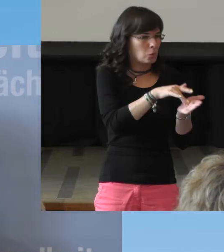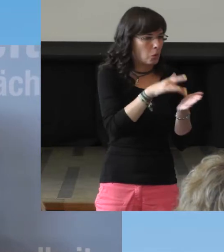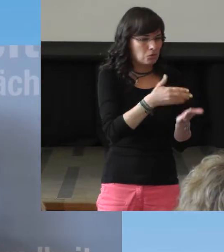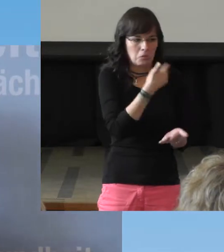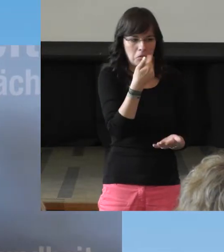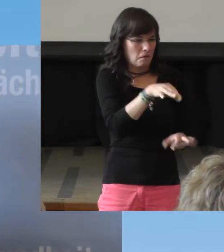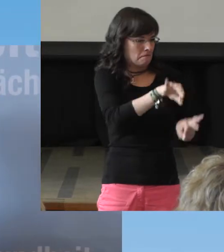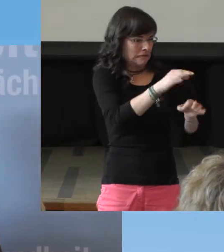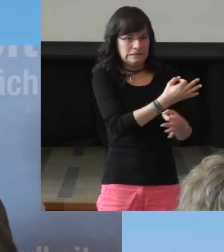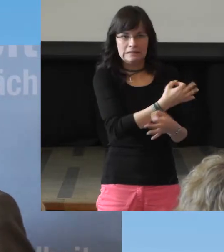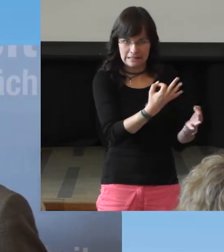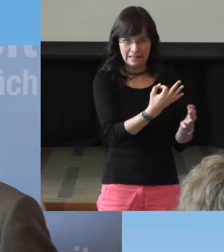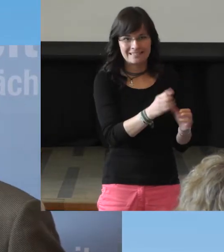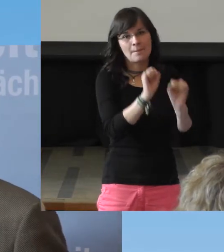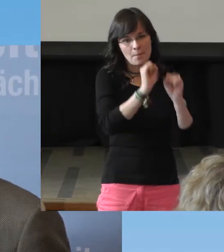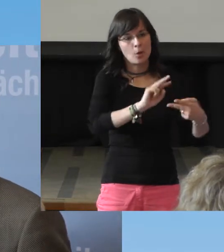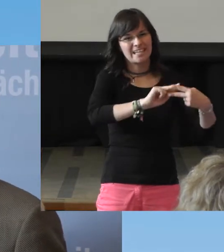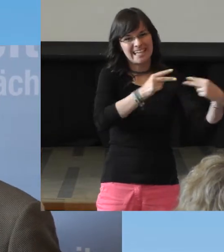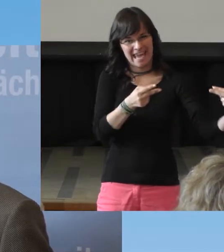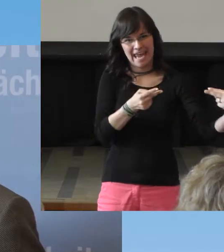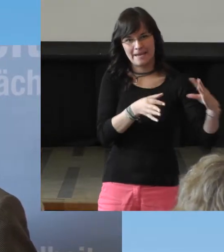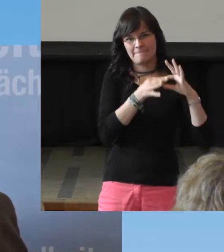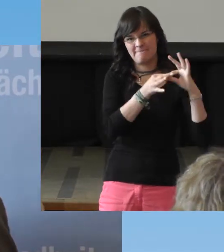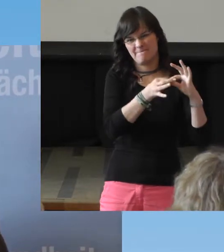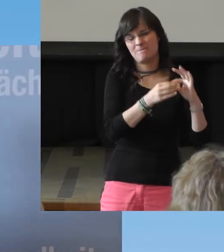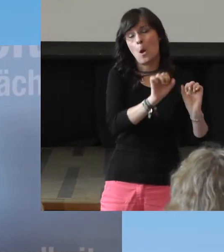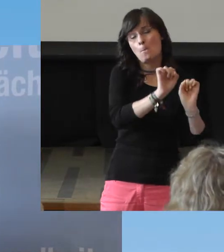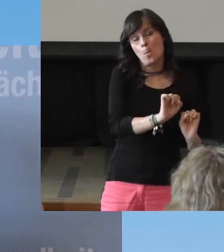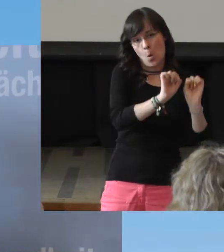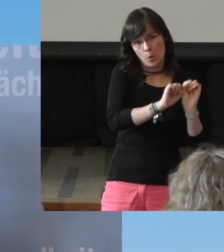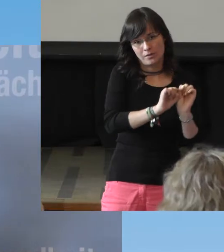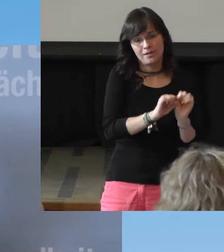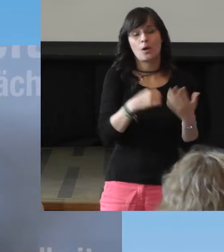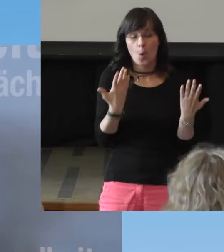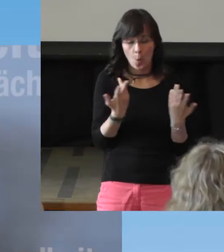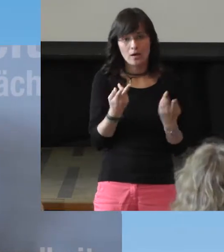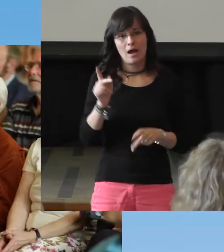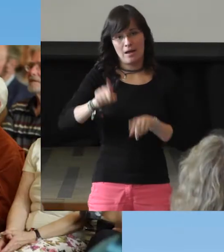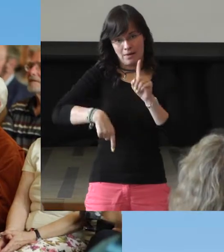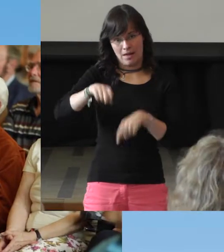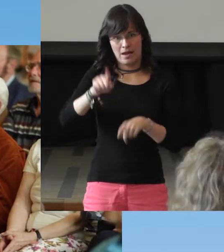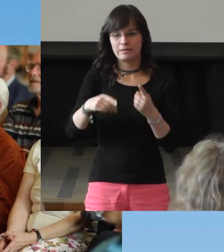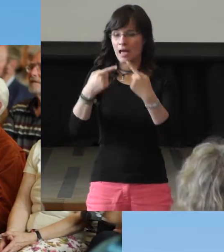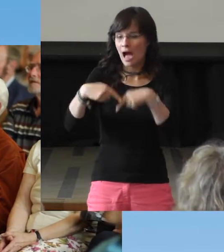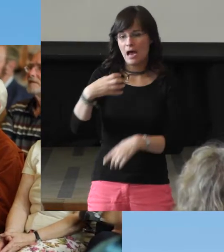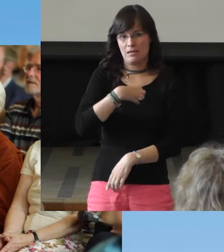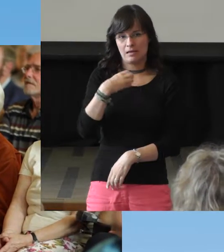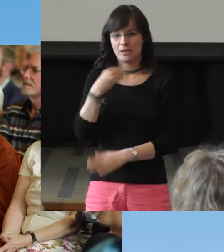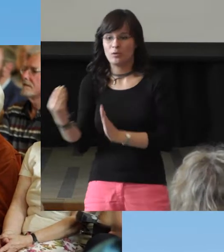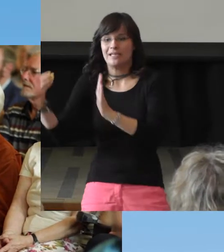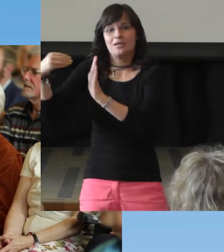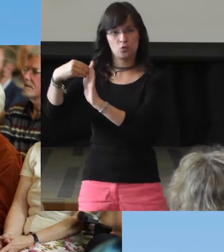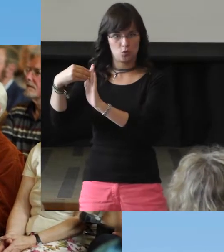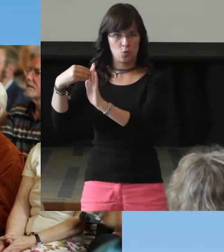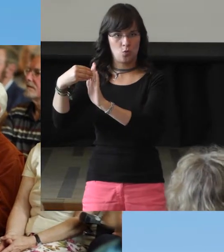auftritt, wobei dort auch eine erbliche Komponente häufig vorkommt. Aber es gibt auch Restless Legs bei anderen Erkrankungen. Dazu